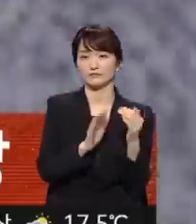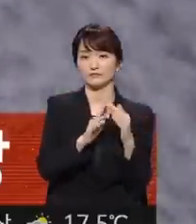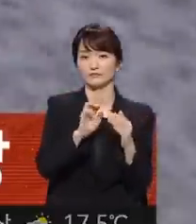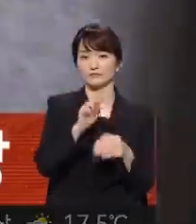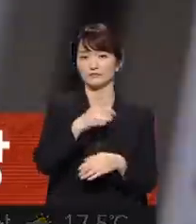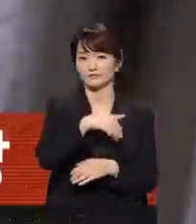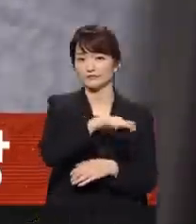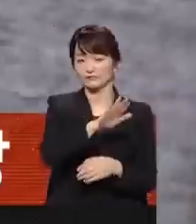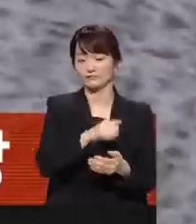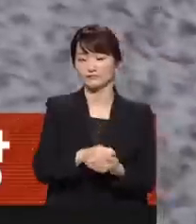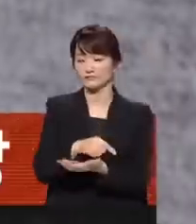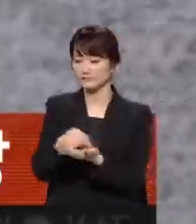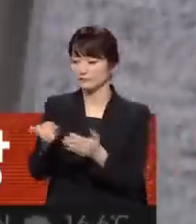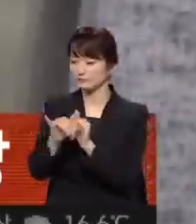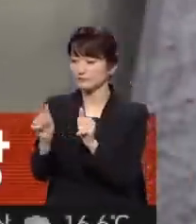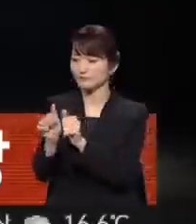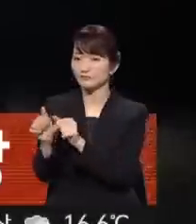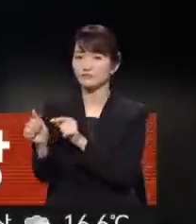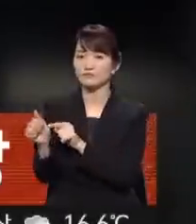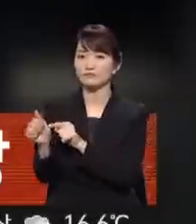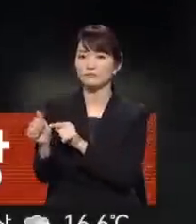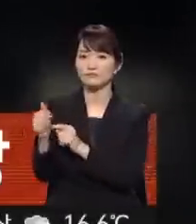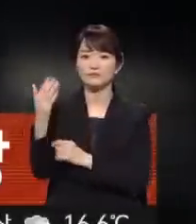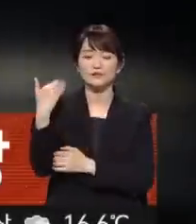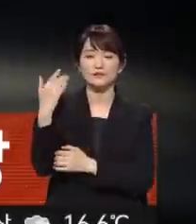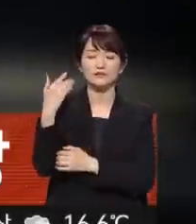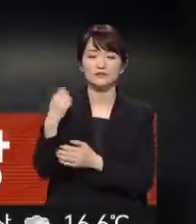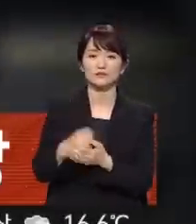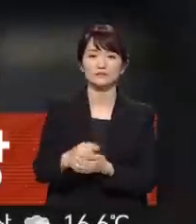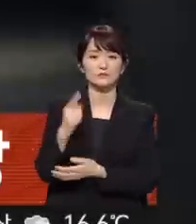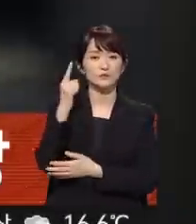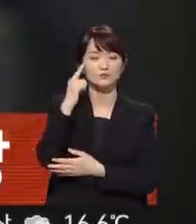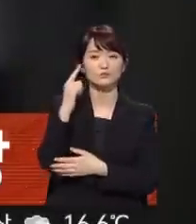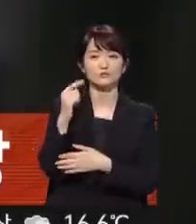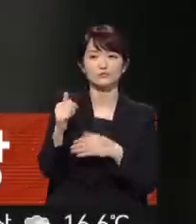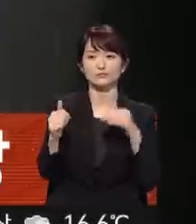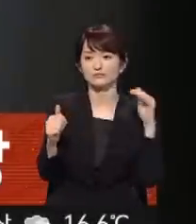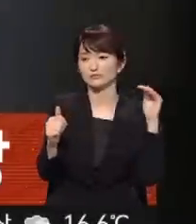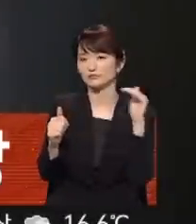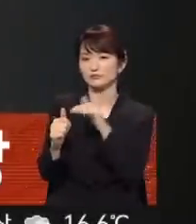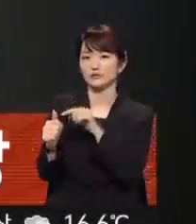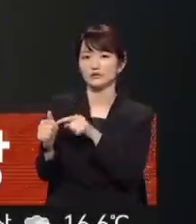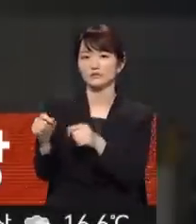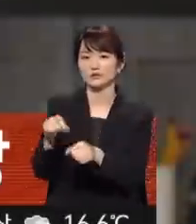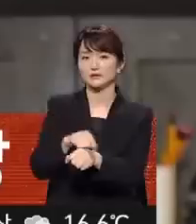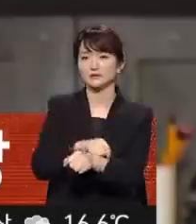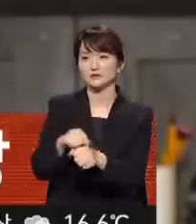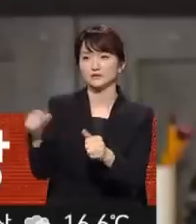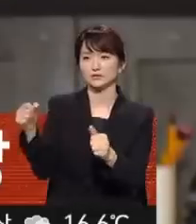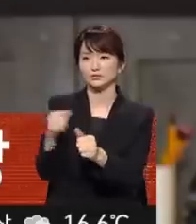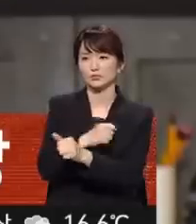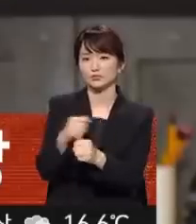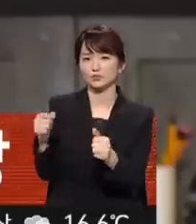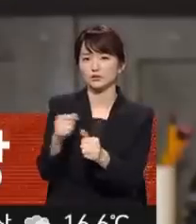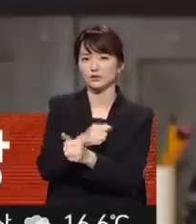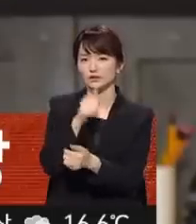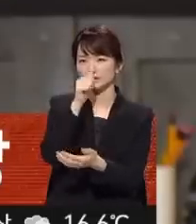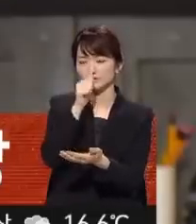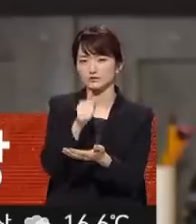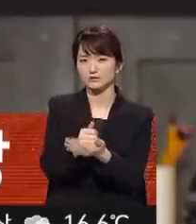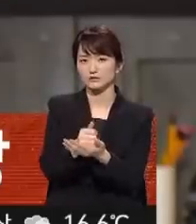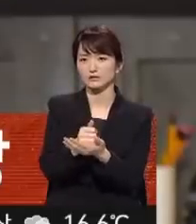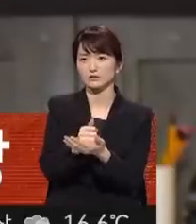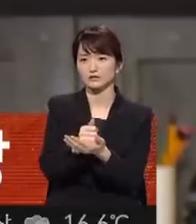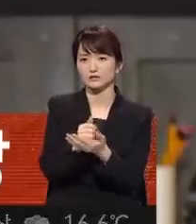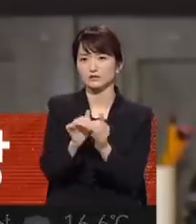거예요. 근데 피해 남성 입장에서 볼 때는 아까 휴대폰으로 때렸지 않습니까? 휴대폰 때리게 되면 이게 특수폭행의 현행범 될 수도 있는데 아니